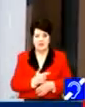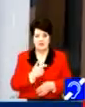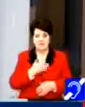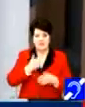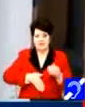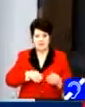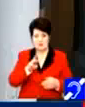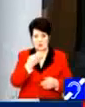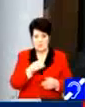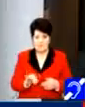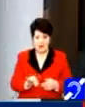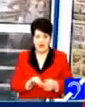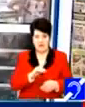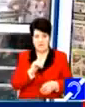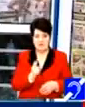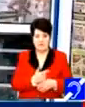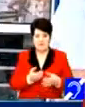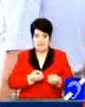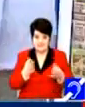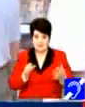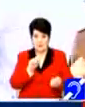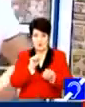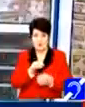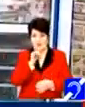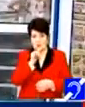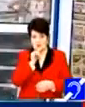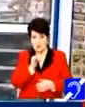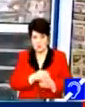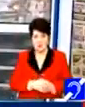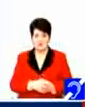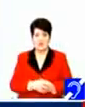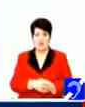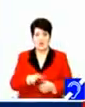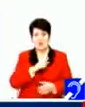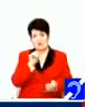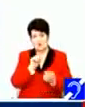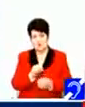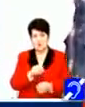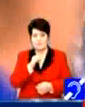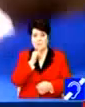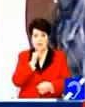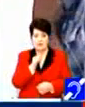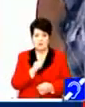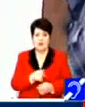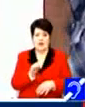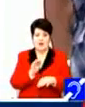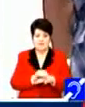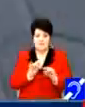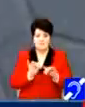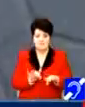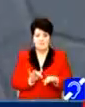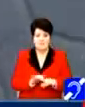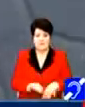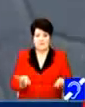sfârșitul lunii mai, când va fi iarăși ziua contratutunului, vor face flashmoburi contrafumatului, dar efectiv ei nu